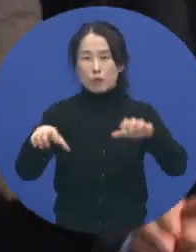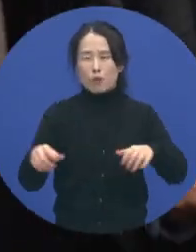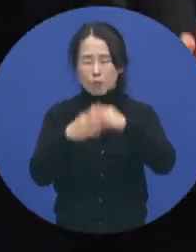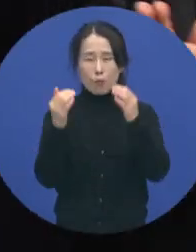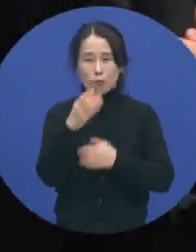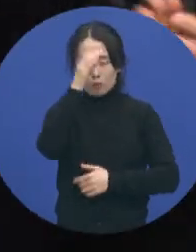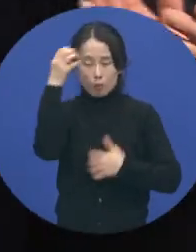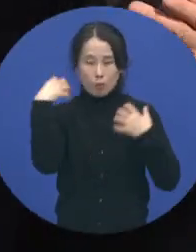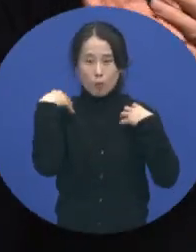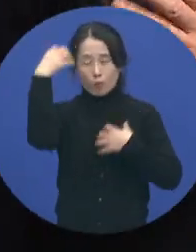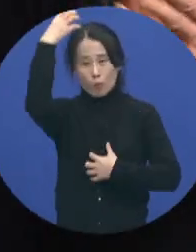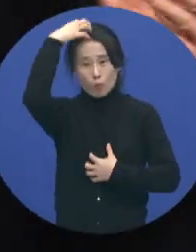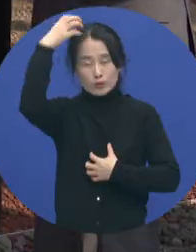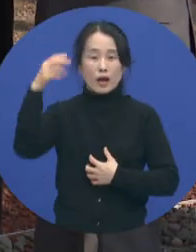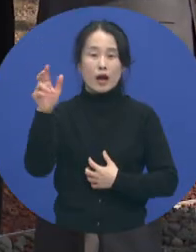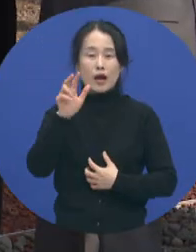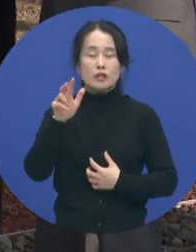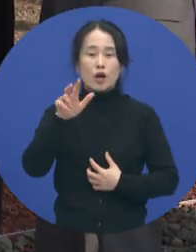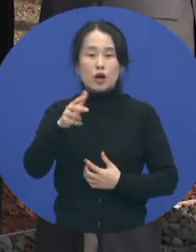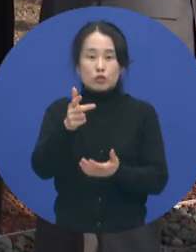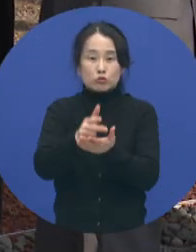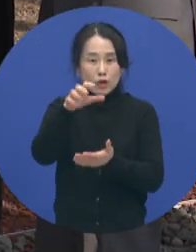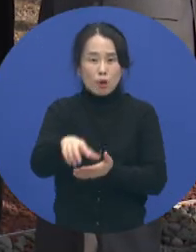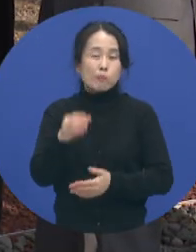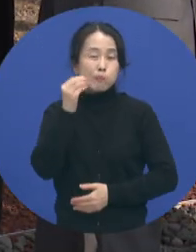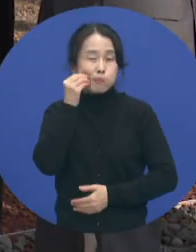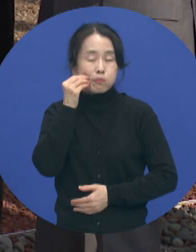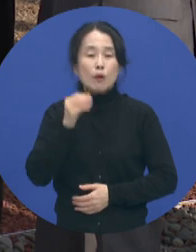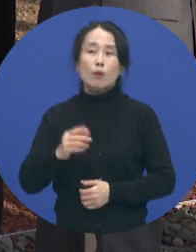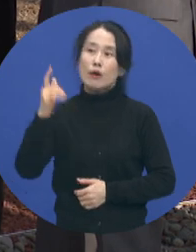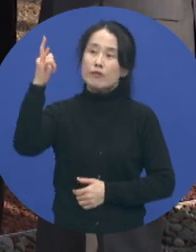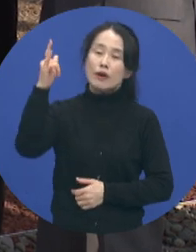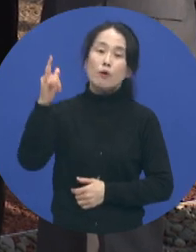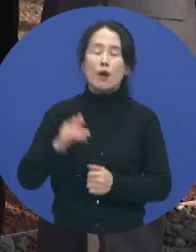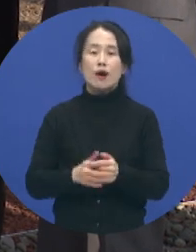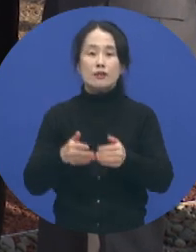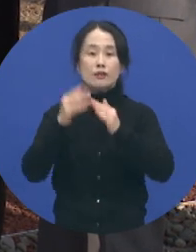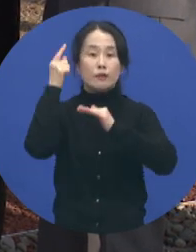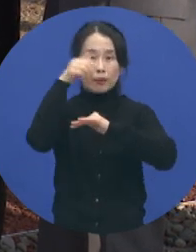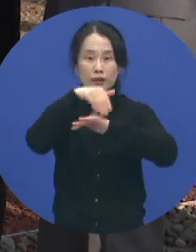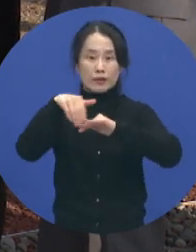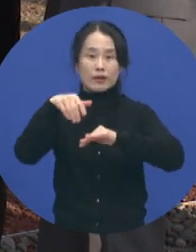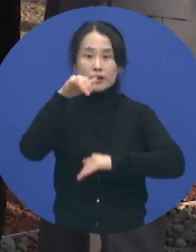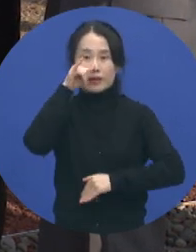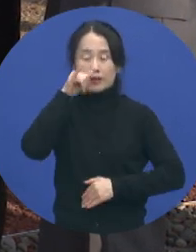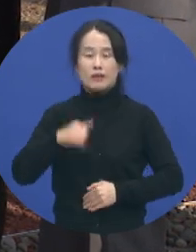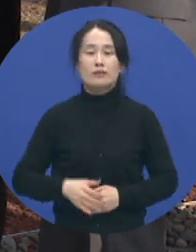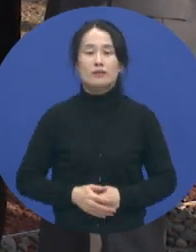청사에 옥상, 주차장 등의 유휴부지에 태양광 패널을 설치할 계획입니다.